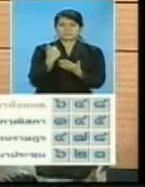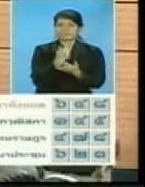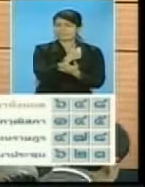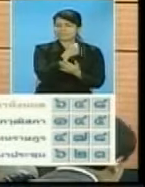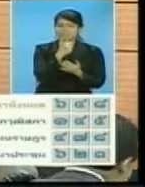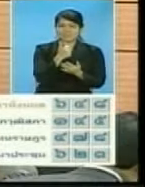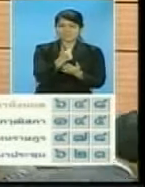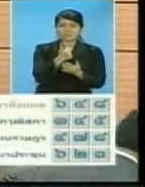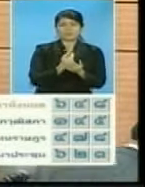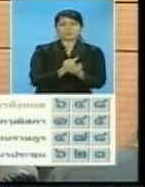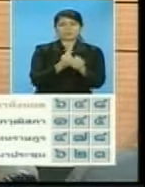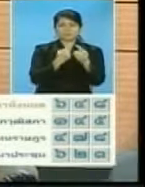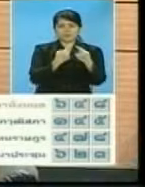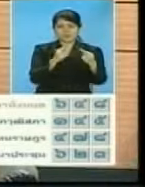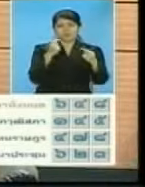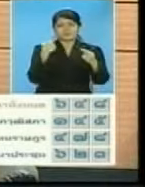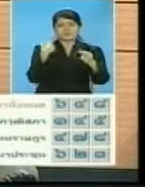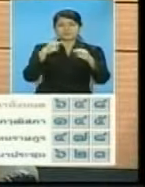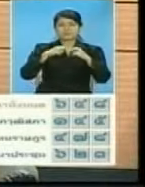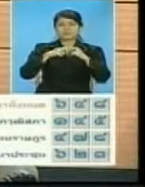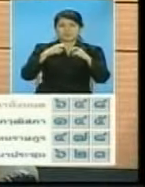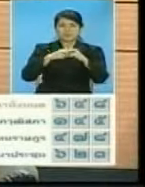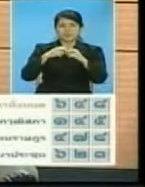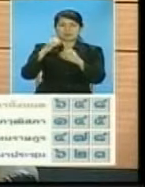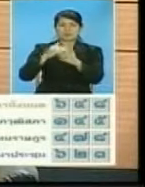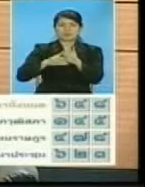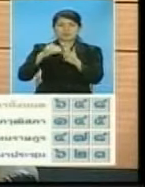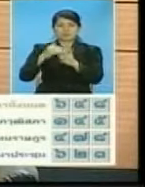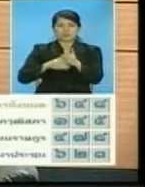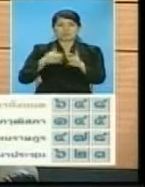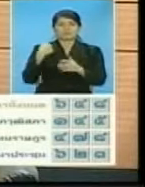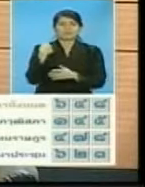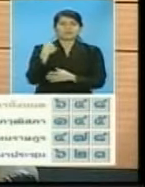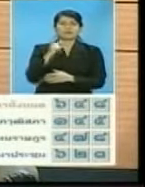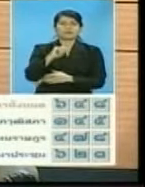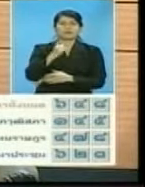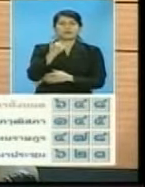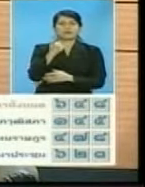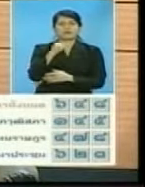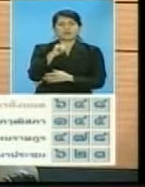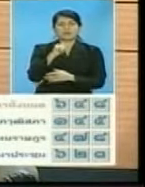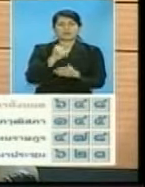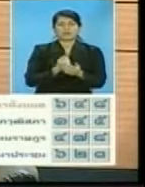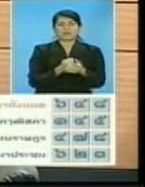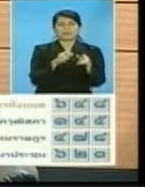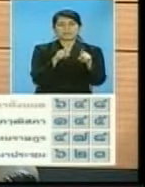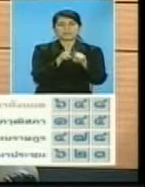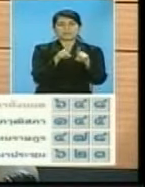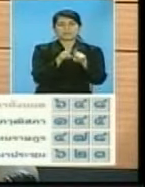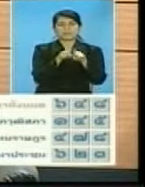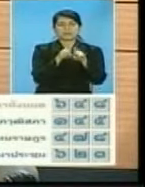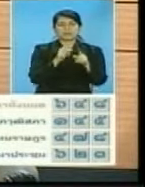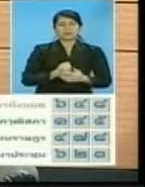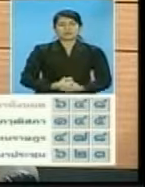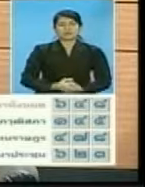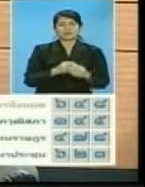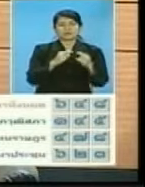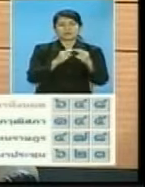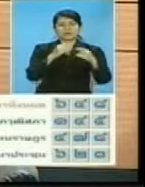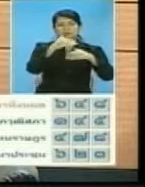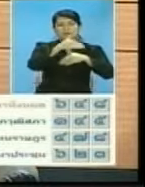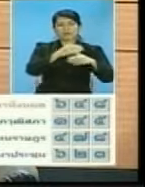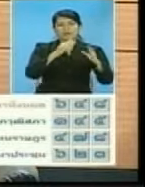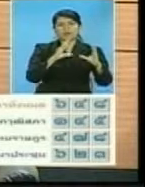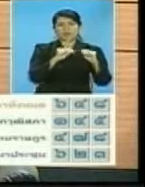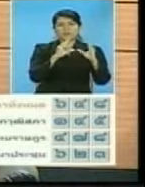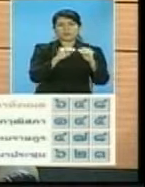ใสแต่บางครั้งก็มีปัญหาซึ่งเสมือนหนึ่งอุณหภูมิของบรรยากาศในห้องประชุ